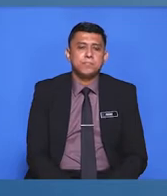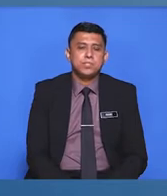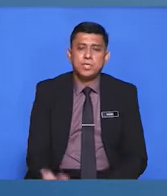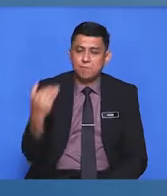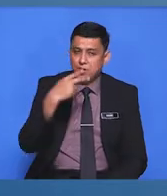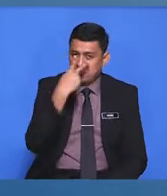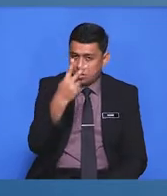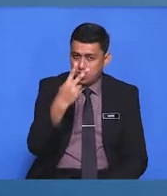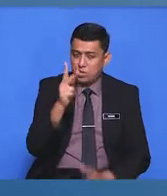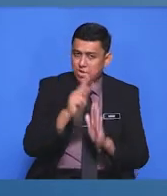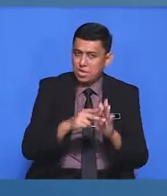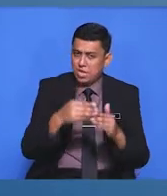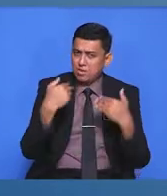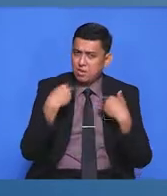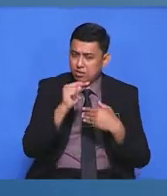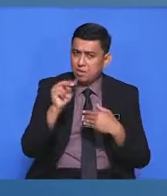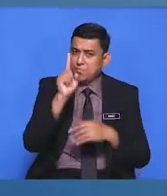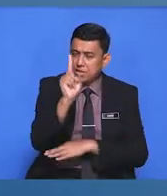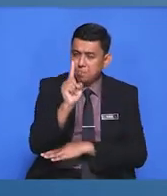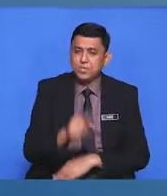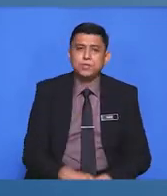Mari kita lihat situasi yang pertama.